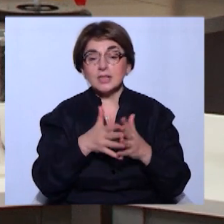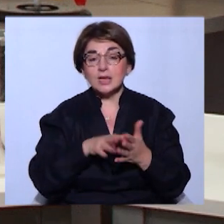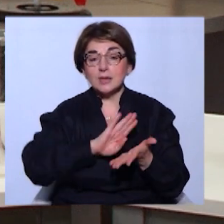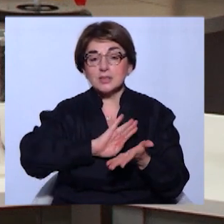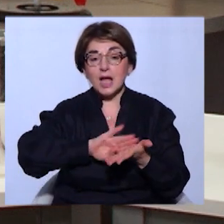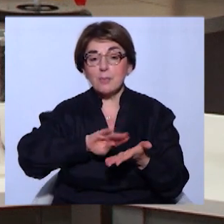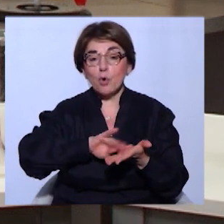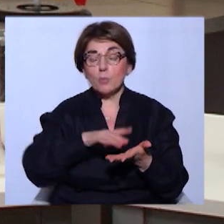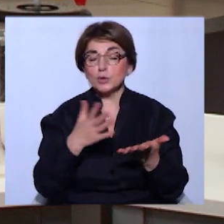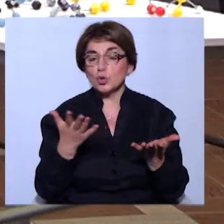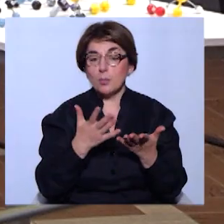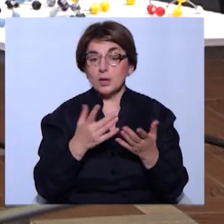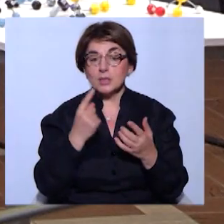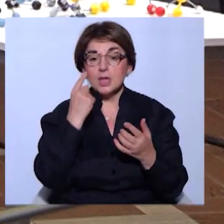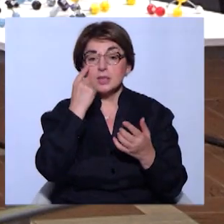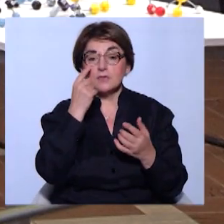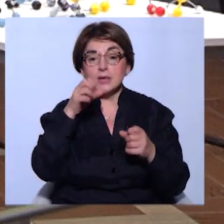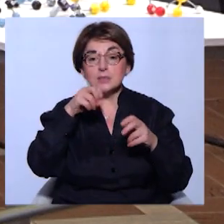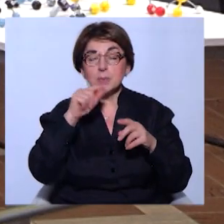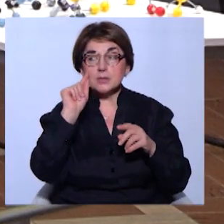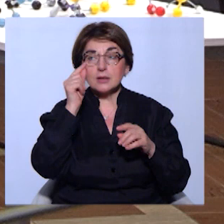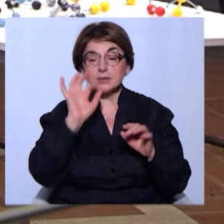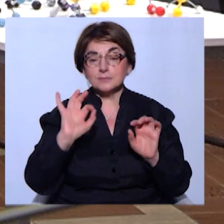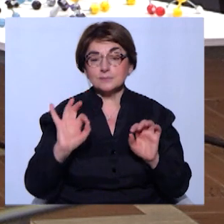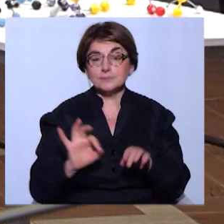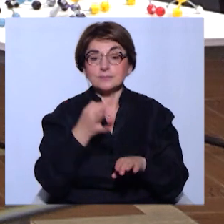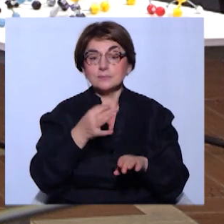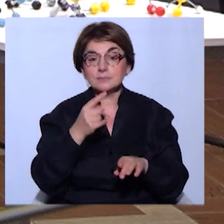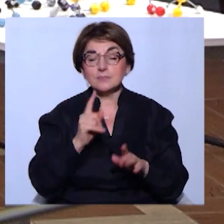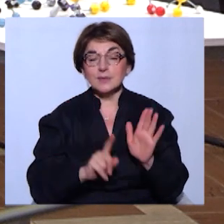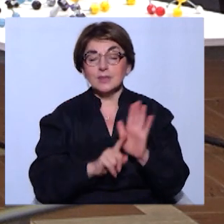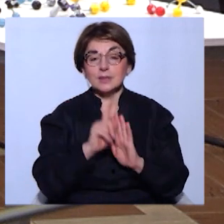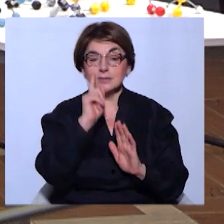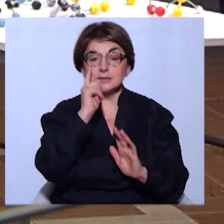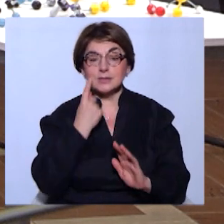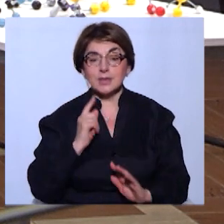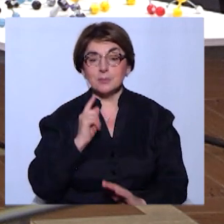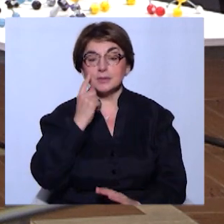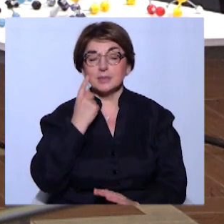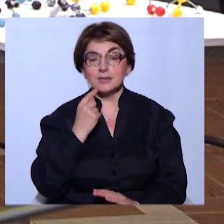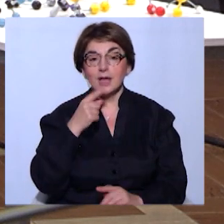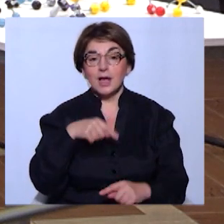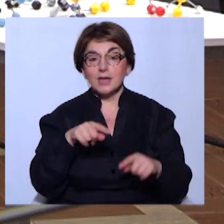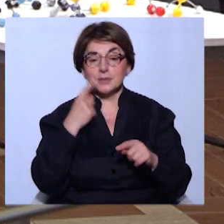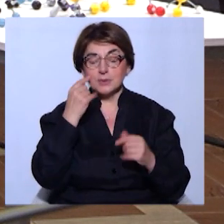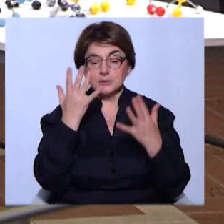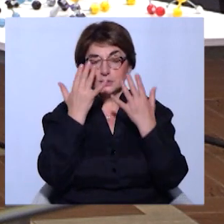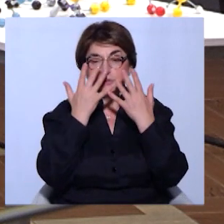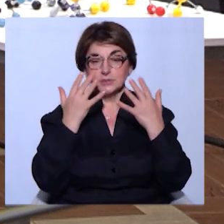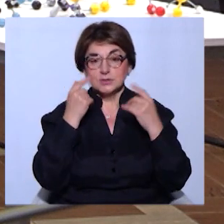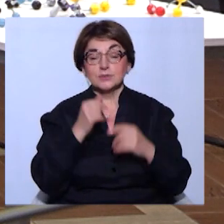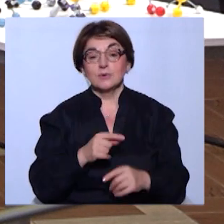რომელიც აზიანებს თვალის ლორწოვან გარს და იწყება ცრემლდენა და ასევე თვალის წვა.